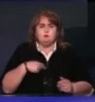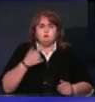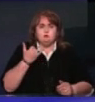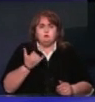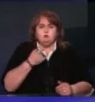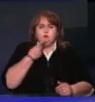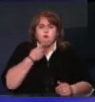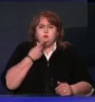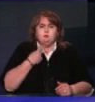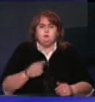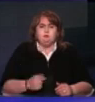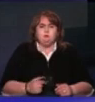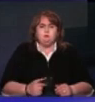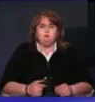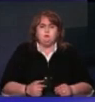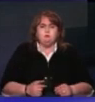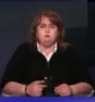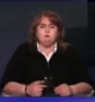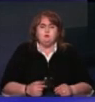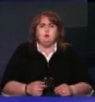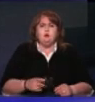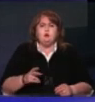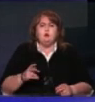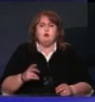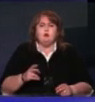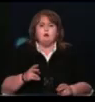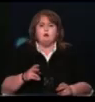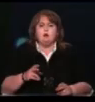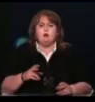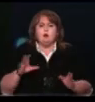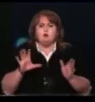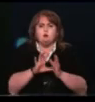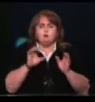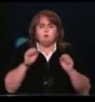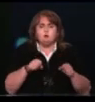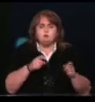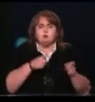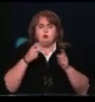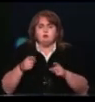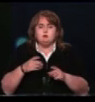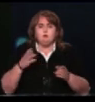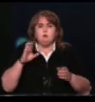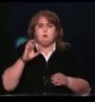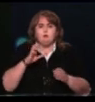будем говорить. Итак, посмотрите, электрон может переходить на более